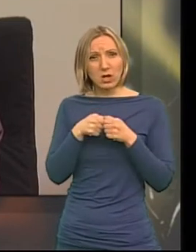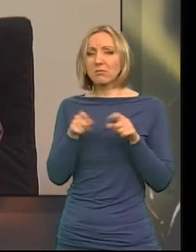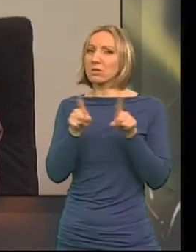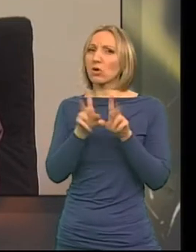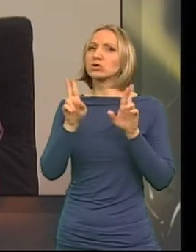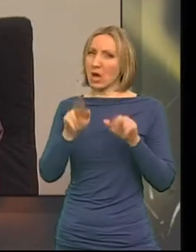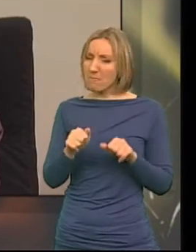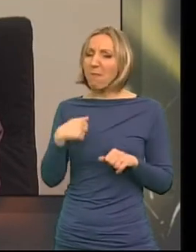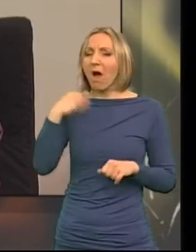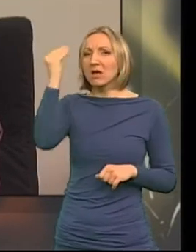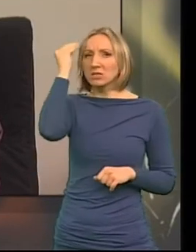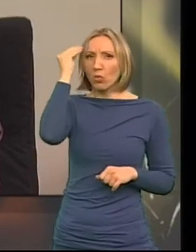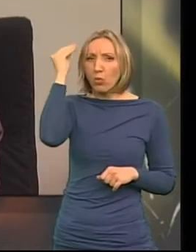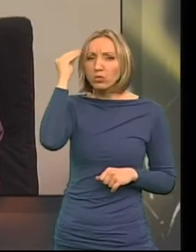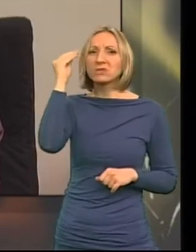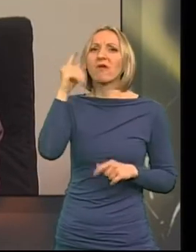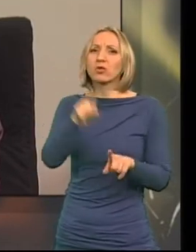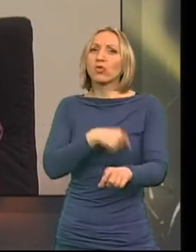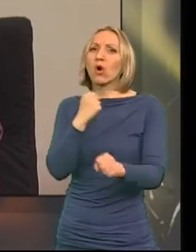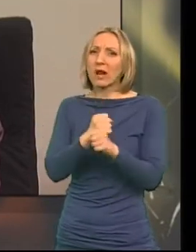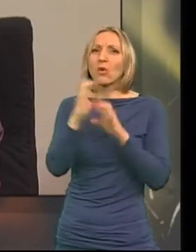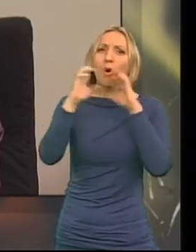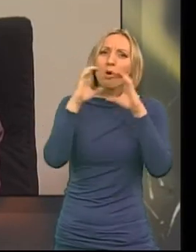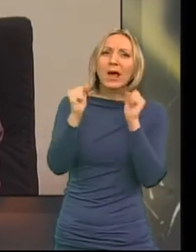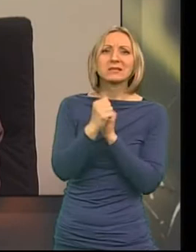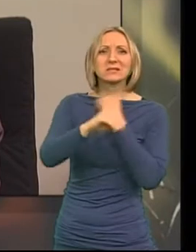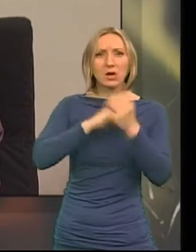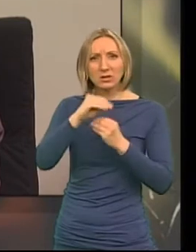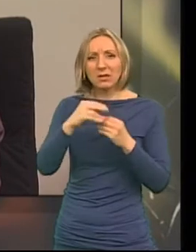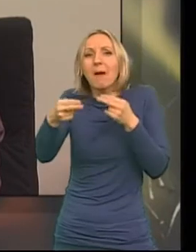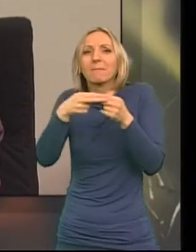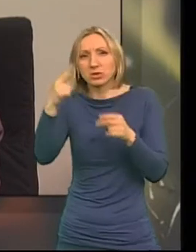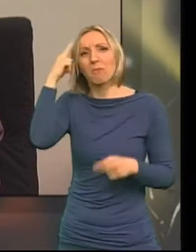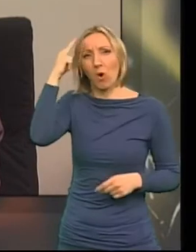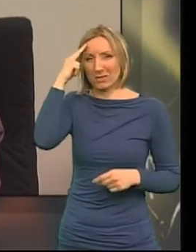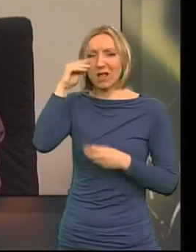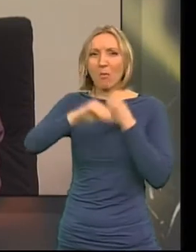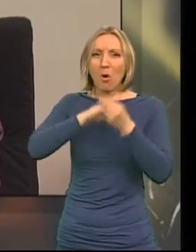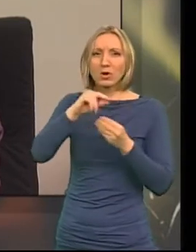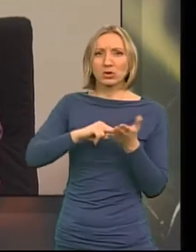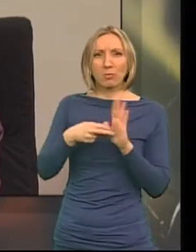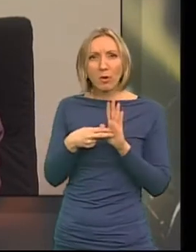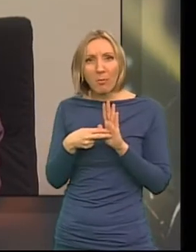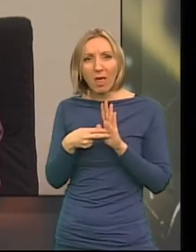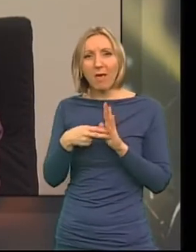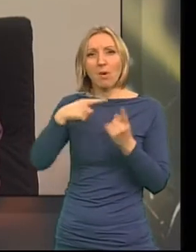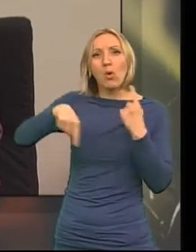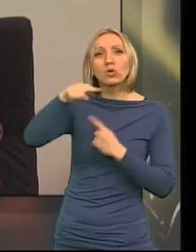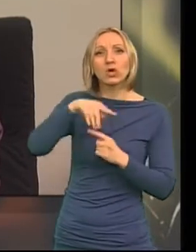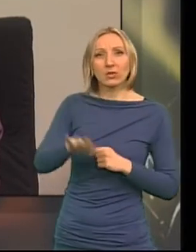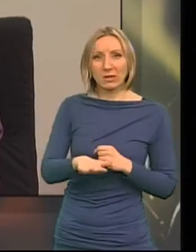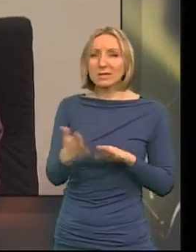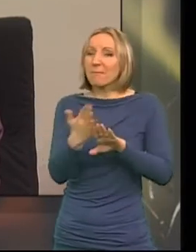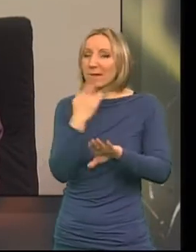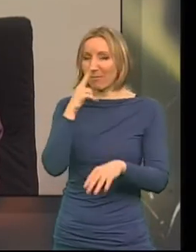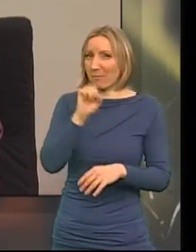autentično iskustvo i dugo rade i više su u komunikaciji sa roditeljima, pa nekako i bliže poznaju porodične probleme okruženja deteta i